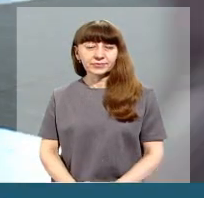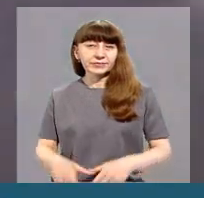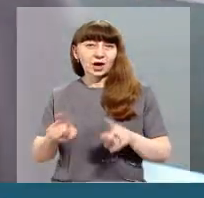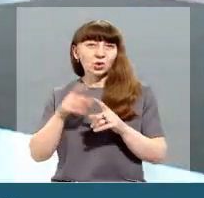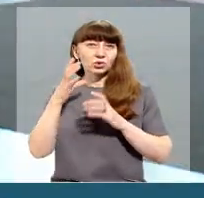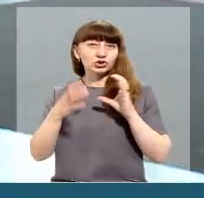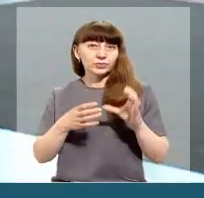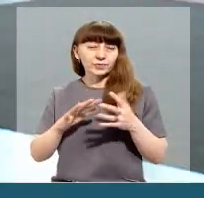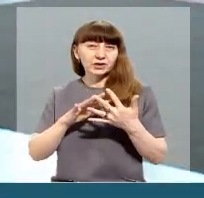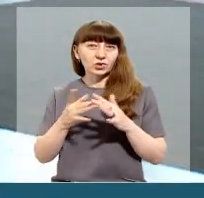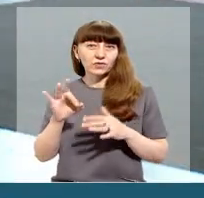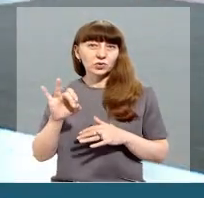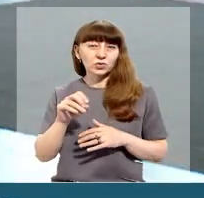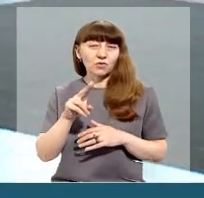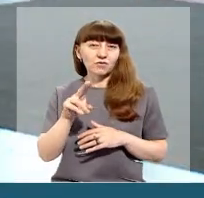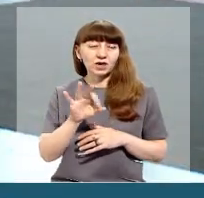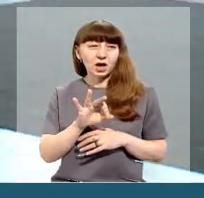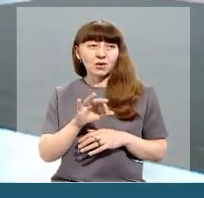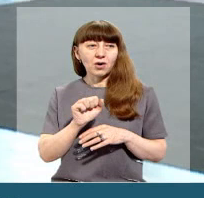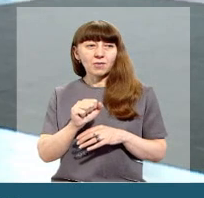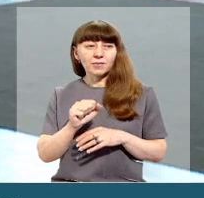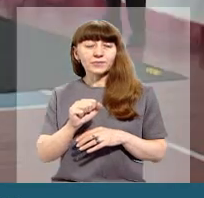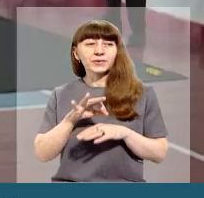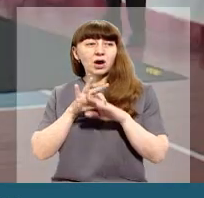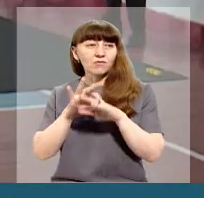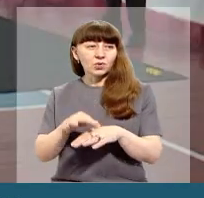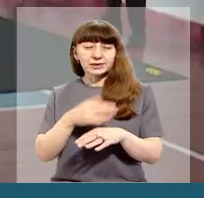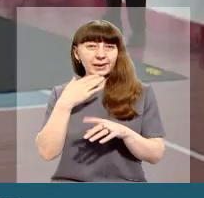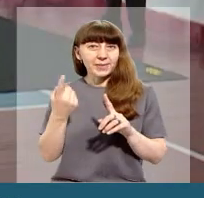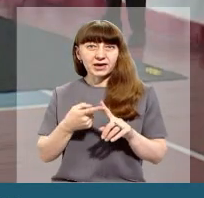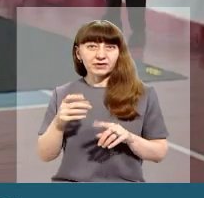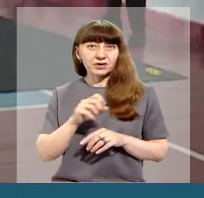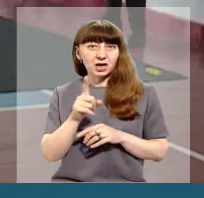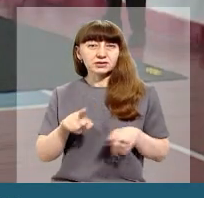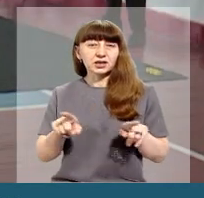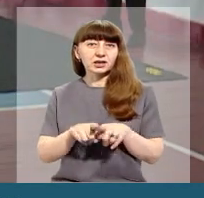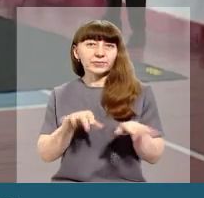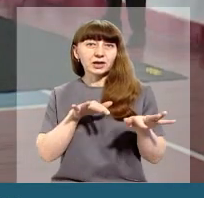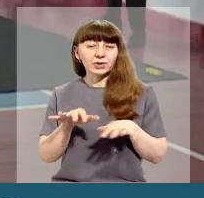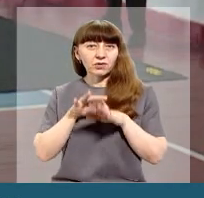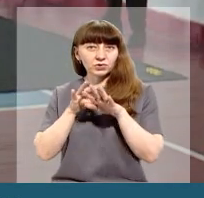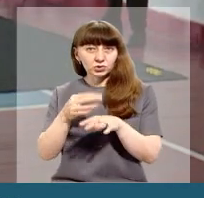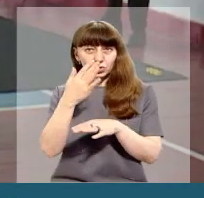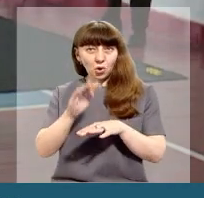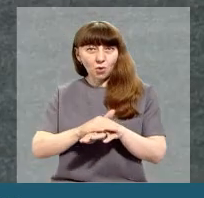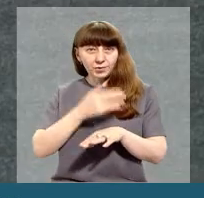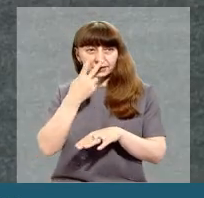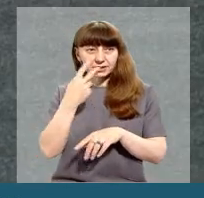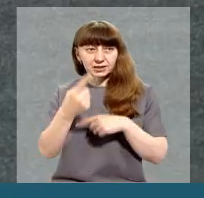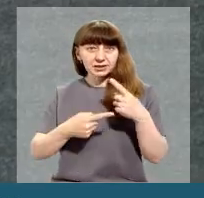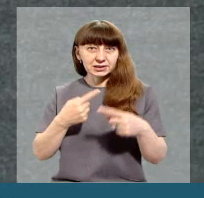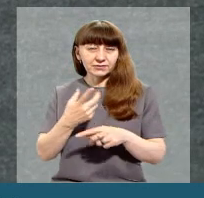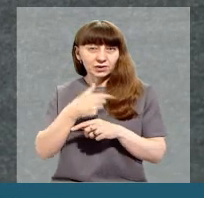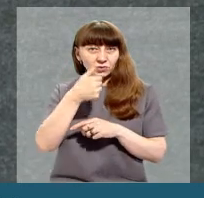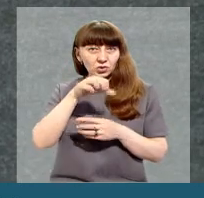Подобный чемпионат в селе Федоровка проходит уже не в первый раз. Проведение таких мероприятий стало уже доброй традицией. В этом